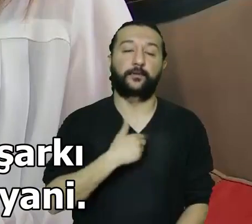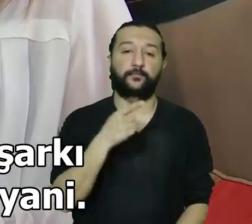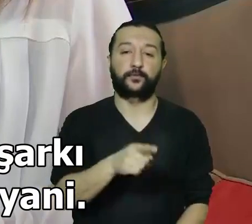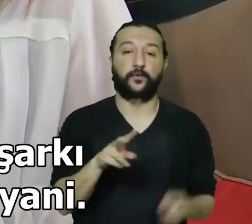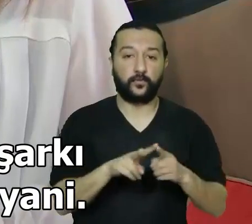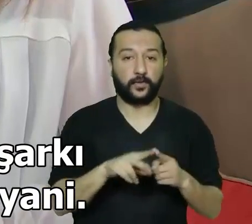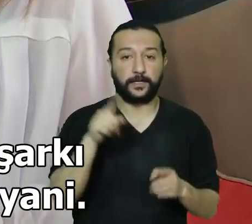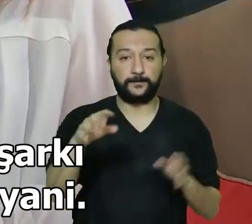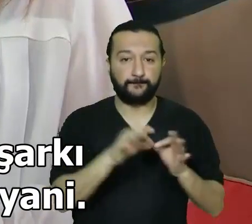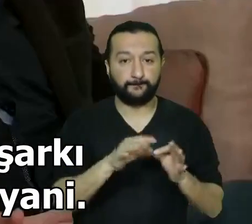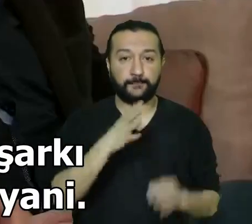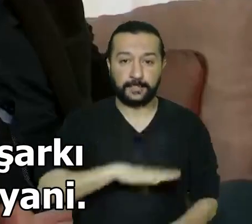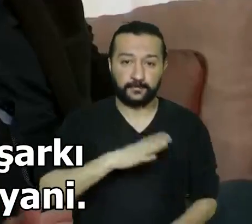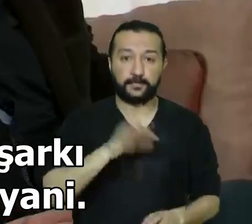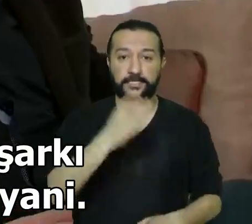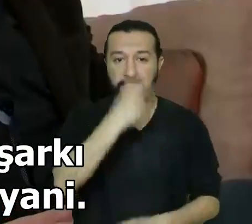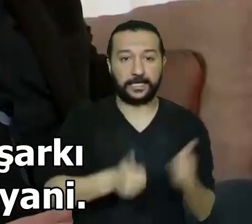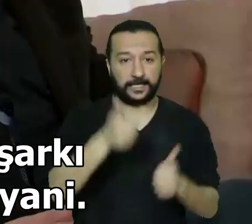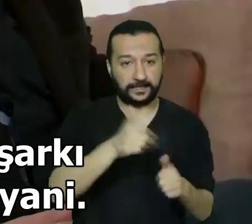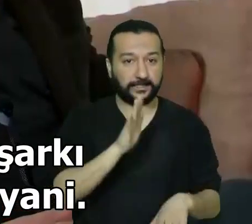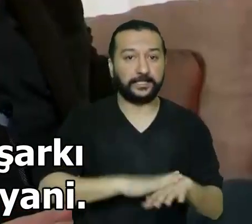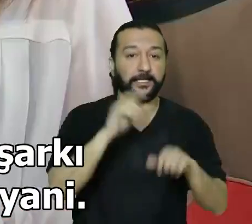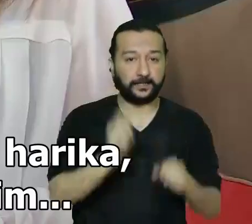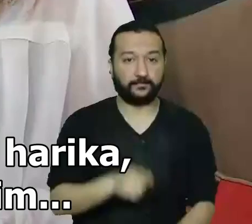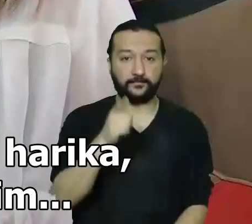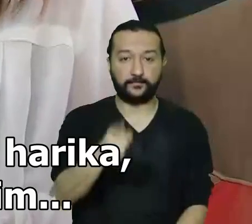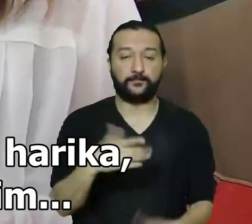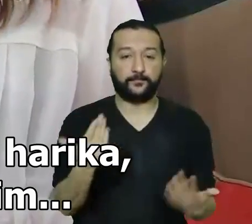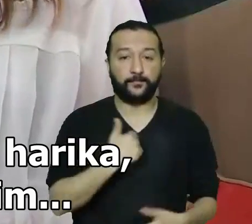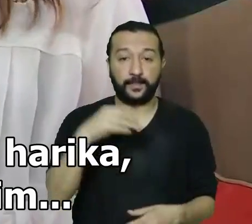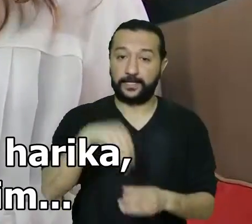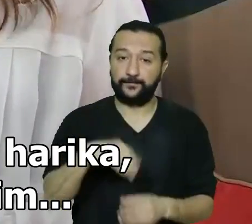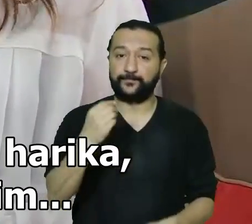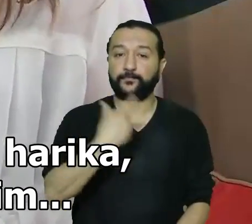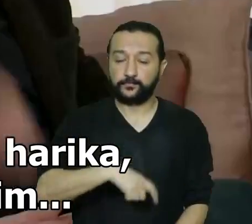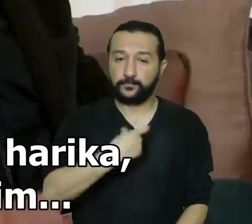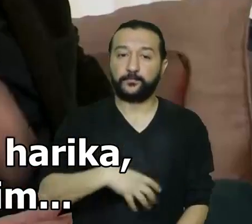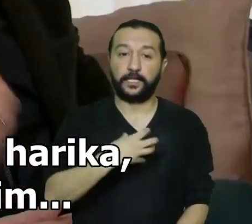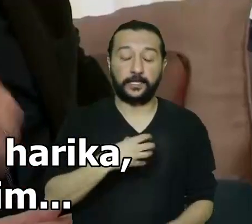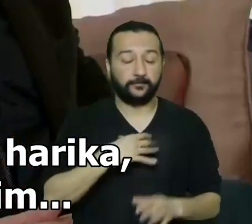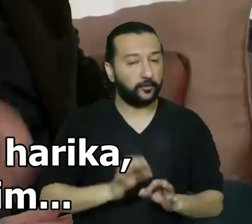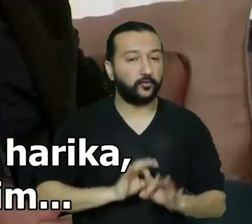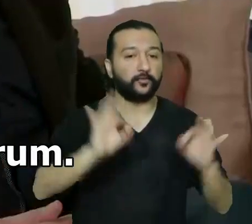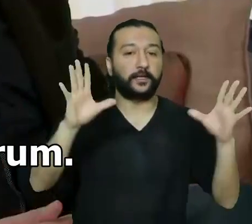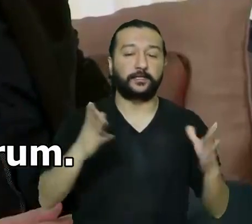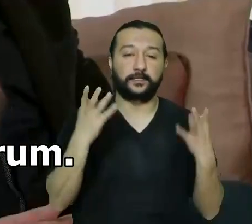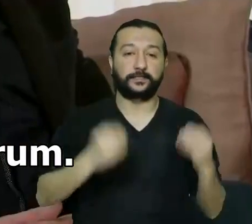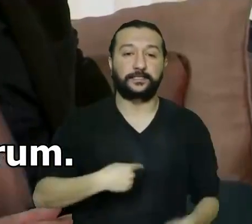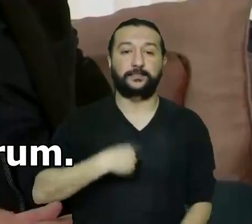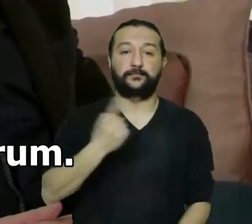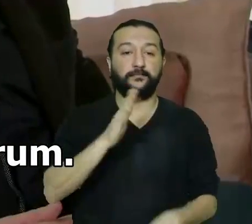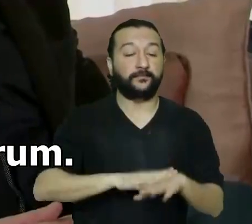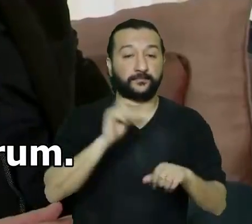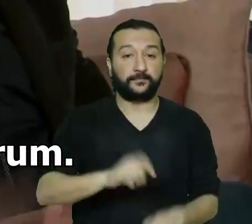bunu. Nurhan'la Biricik istiyor diye şarkı yarışmaları bile düzenlediniz yani. Benim için de çok özel, kendimi harika, özel, mükemmel hissedeceğim